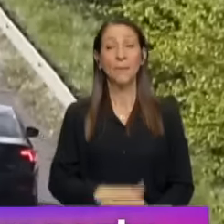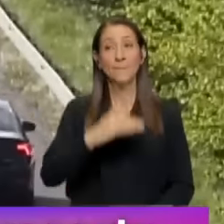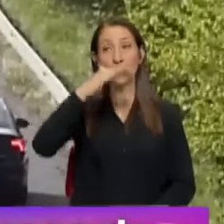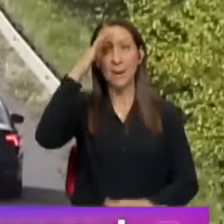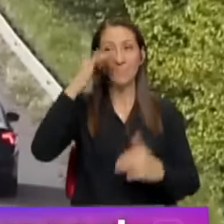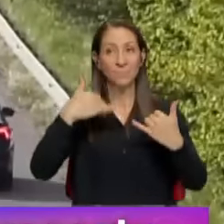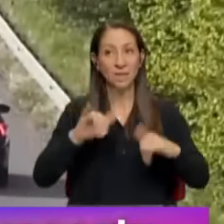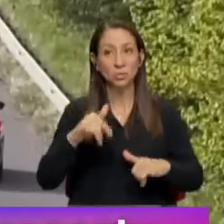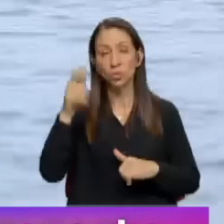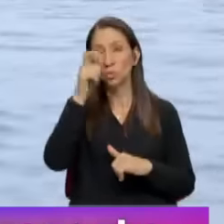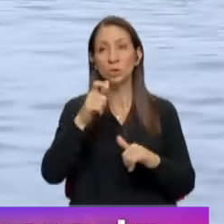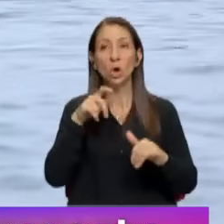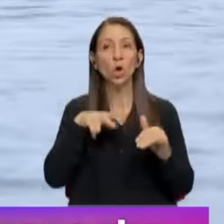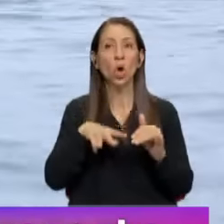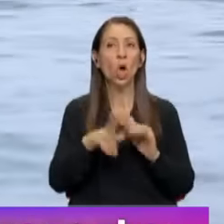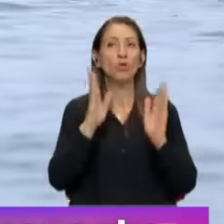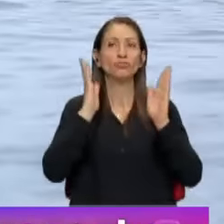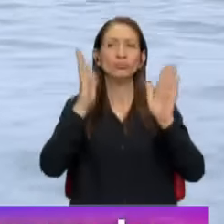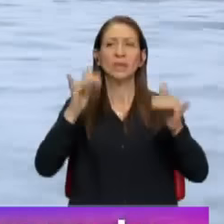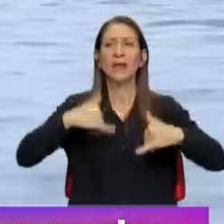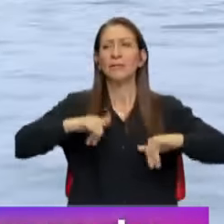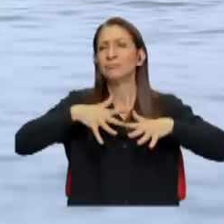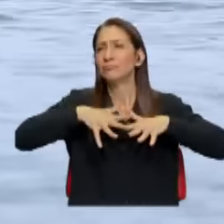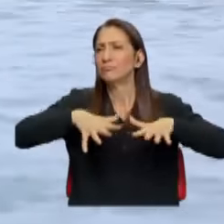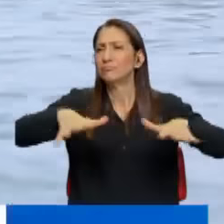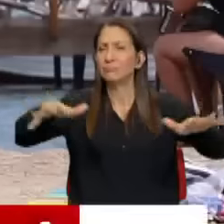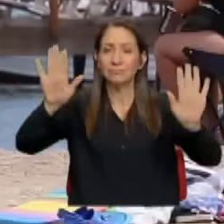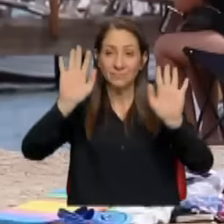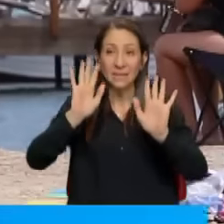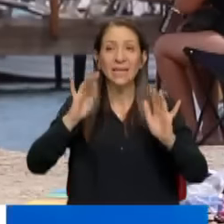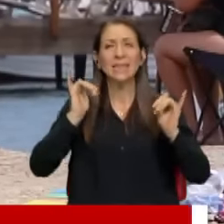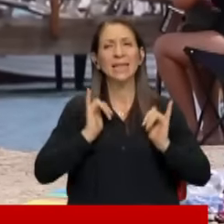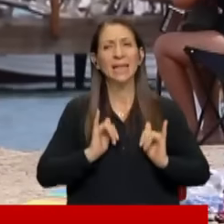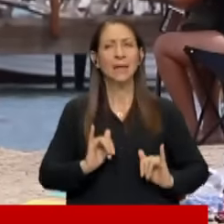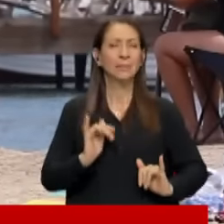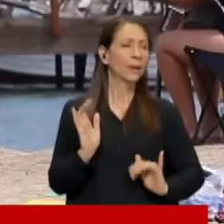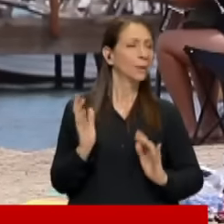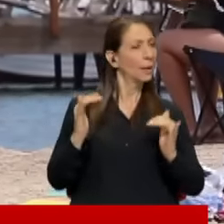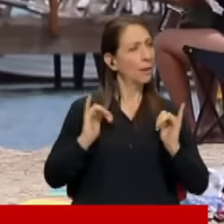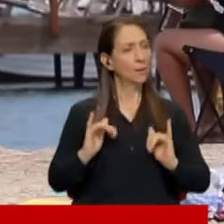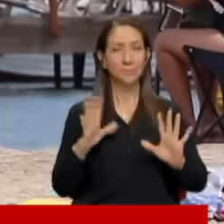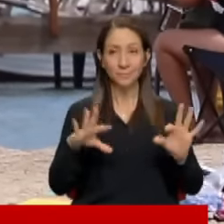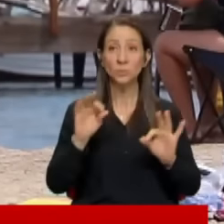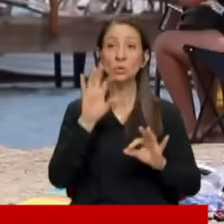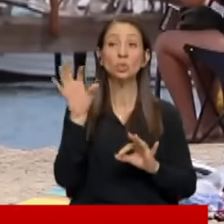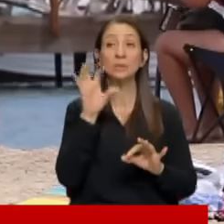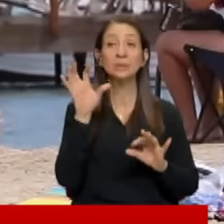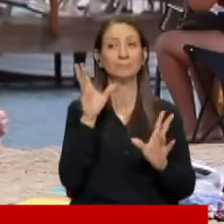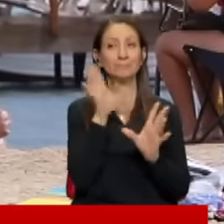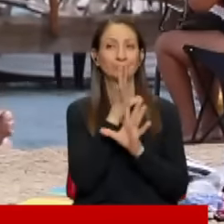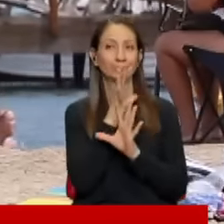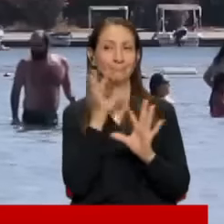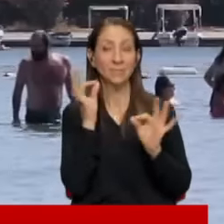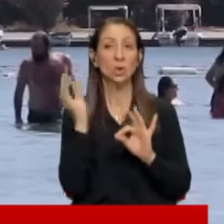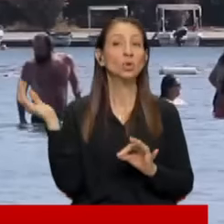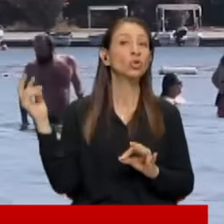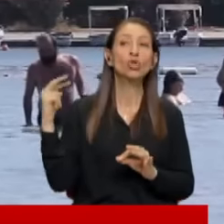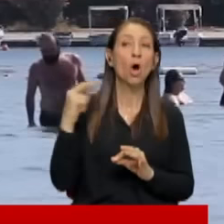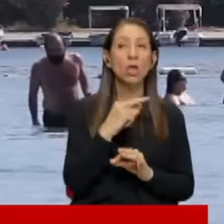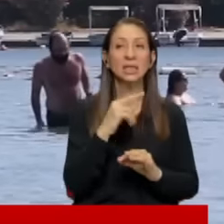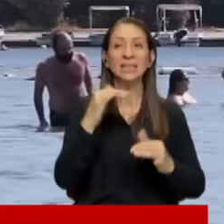Bayram tatilinde Türkiye yola düştü. Tatil beldelerine koştu. Dinlendi, enerji topladı. Turizmcinin yüzü de güldü. Dönüşte